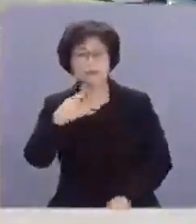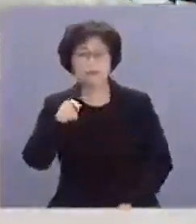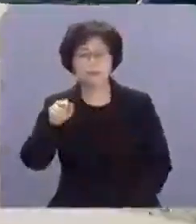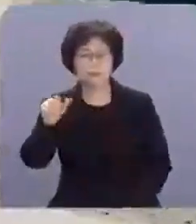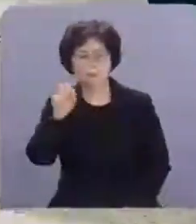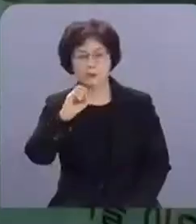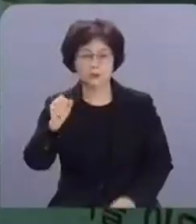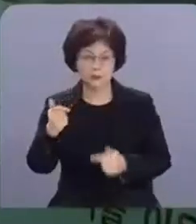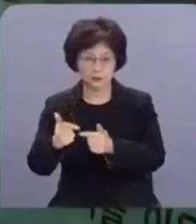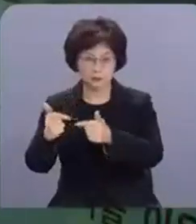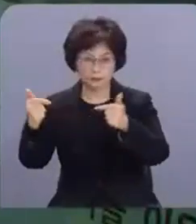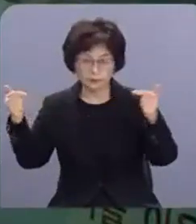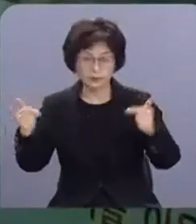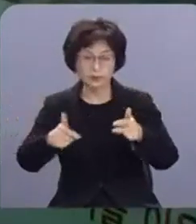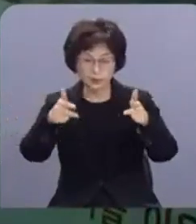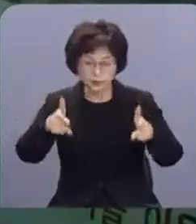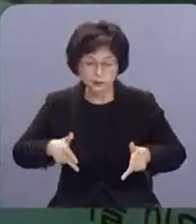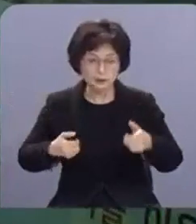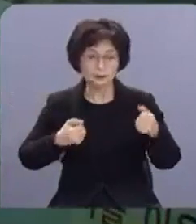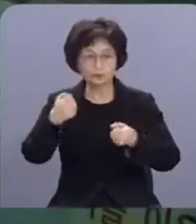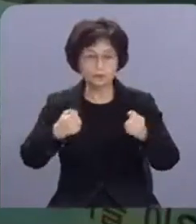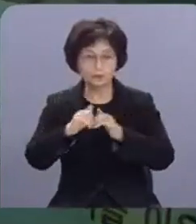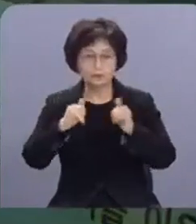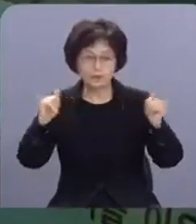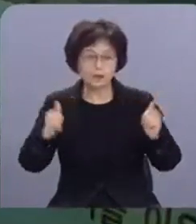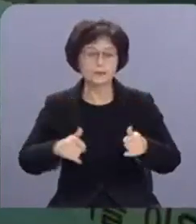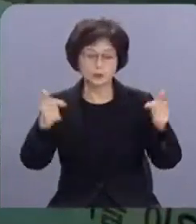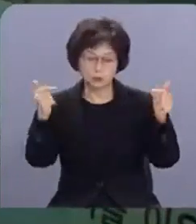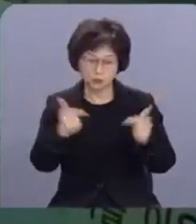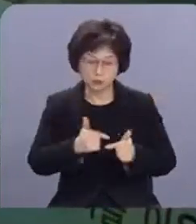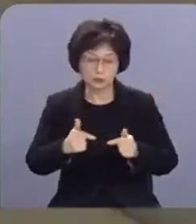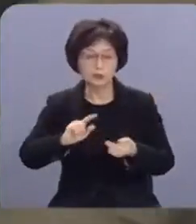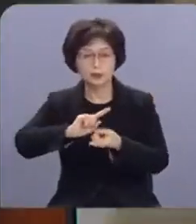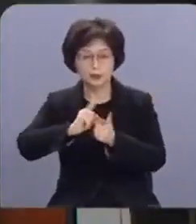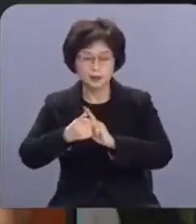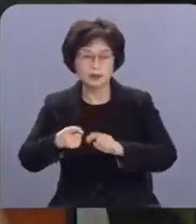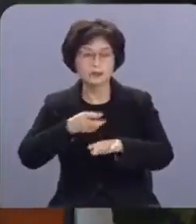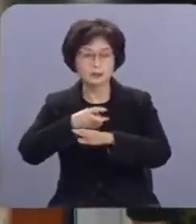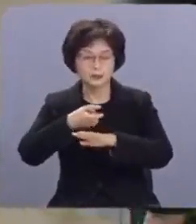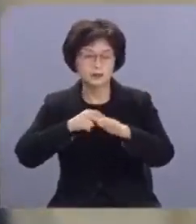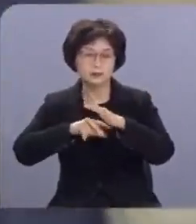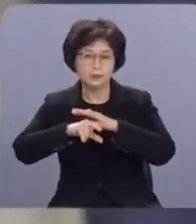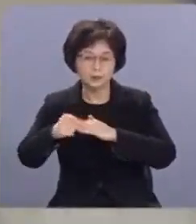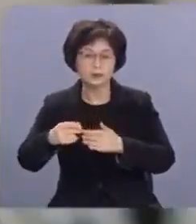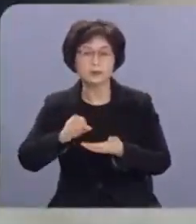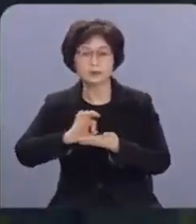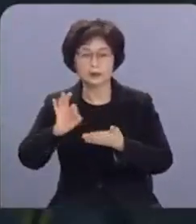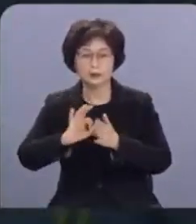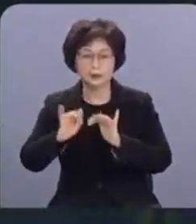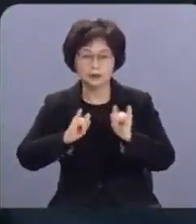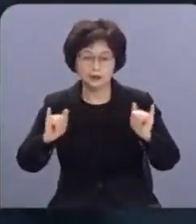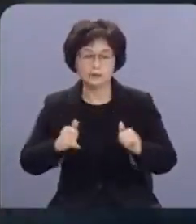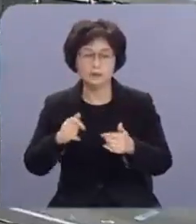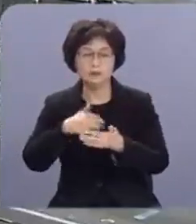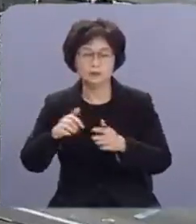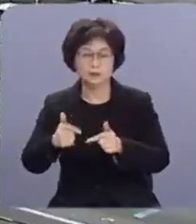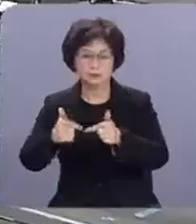늘었습니다. 직접 자동차를 모는 사람이 줄어들면서 대신 대중교통의 수송 분담률은